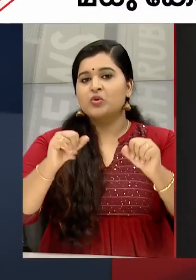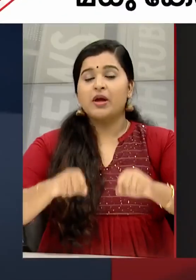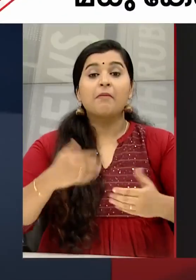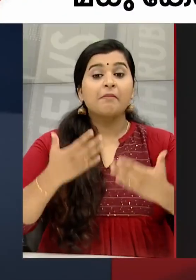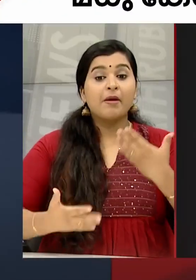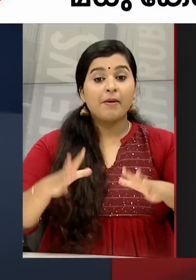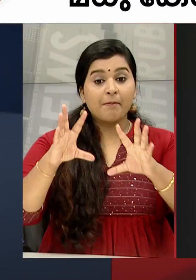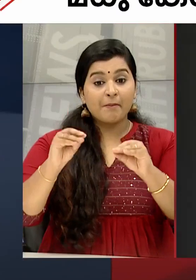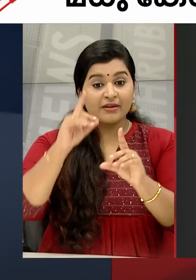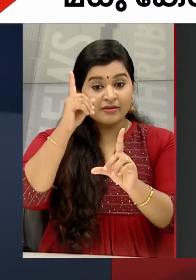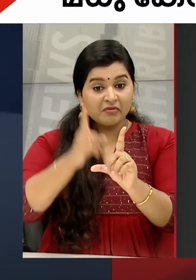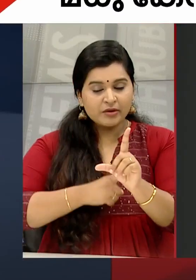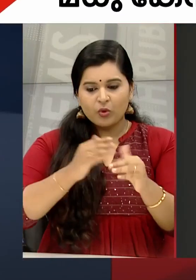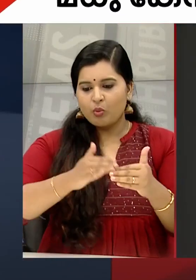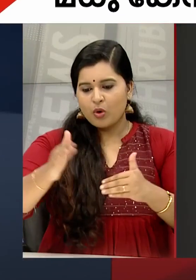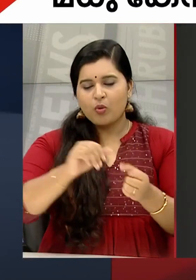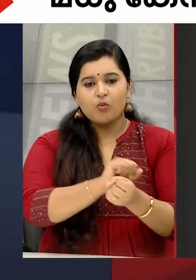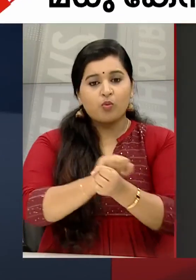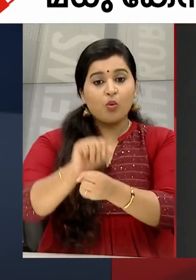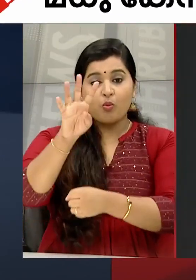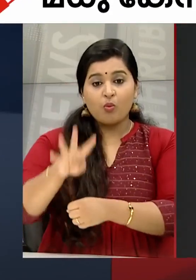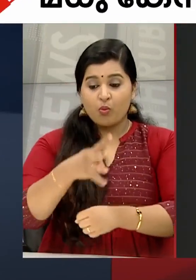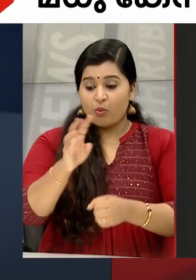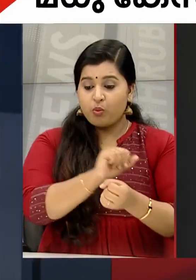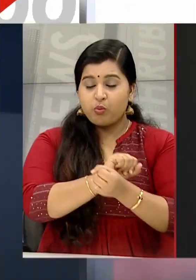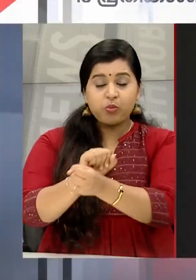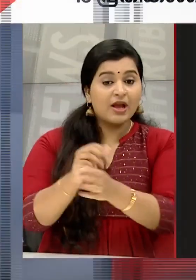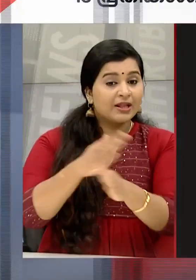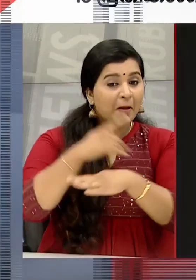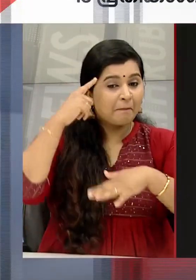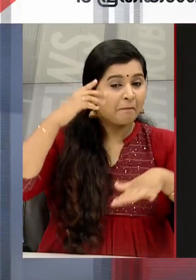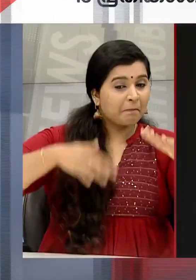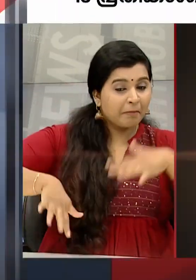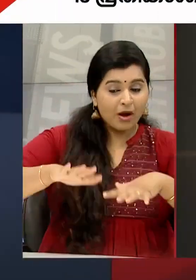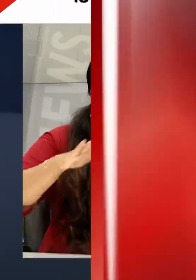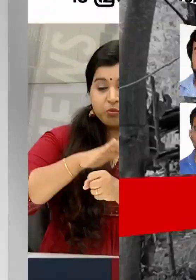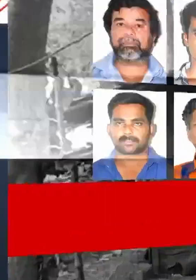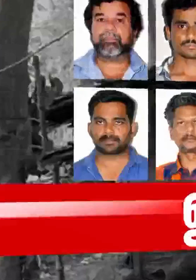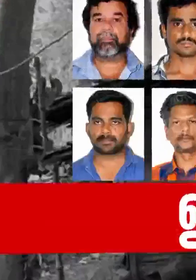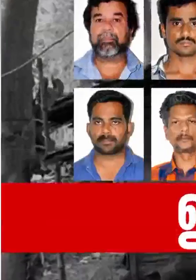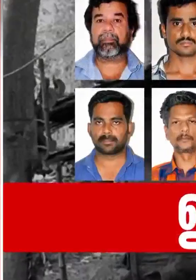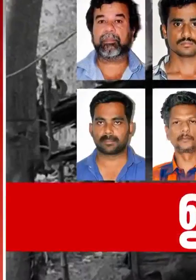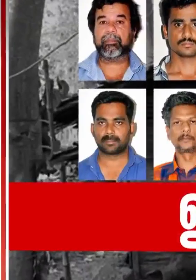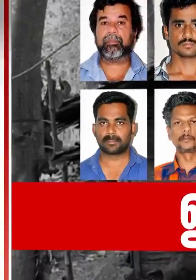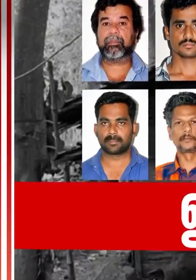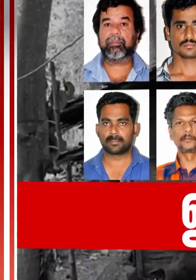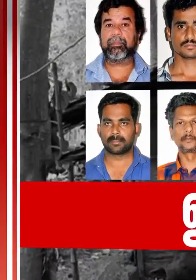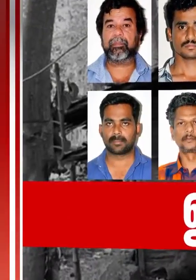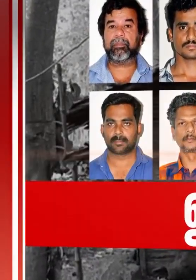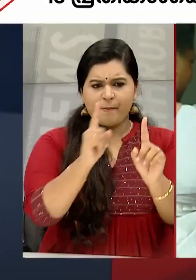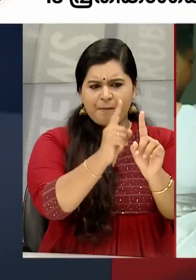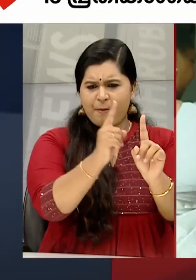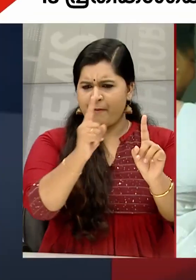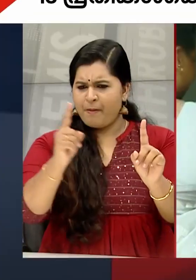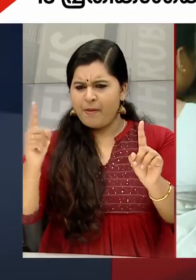ലഭിക്കാവുന്ന കുറ്റം മാത്രം. ആസൂത്രിതമായ കൊലപാതകം തെളിയിക്കപ്പെട്ടിട്ടില്ല എന്ന് കോടതി വ്യക്തമാക്കി. ഓരോ പ്രതികൾക്കും പ്രത്യേകം വിധി തയ്യാറാക്കിയ കോടതി കേസിൽ